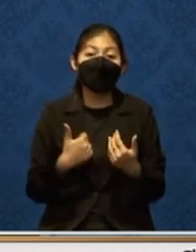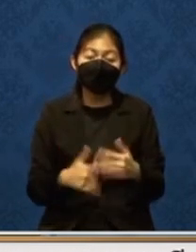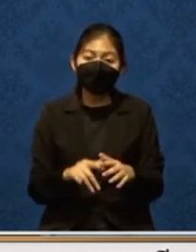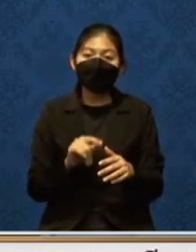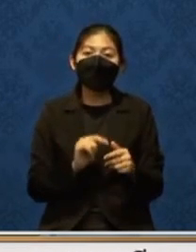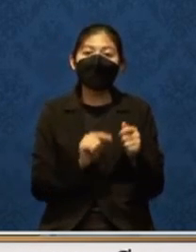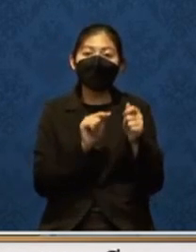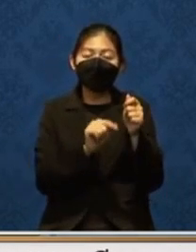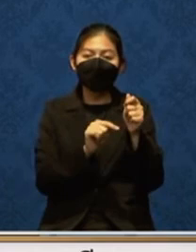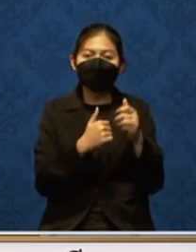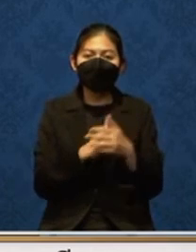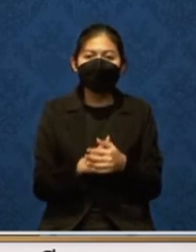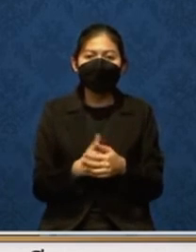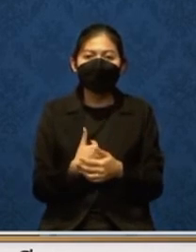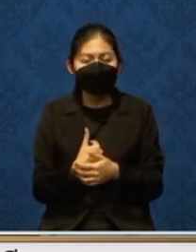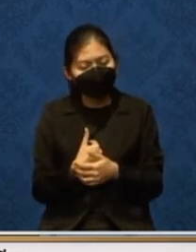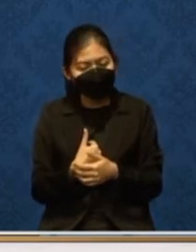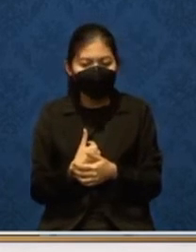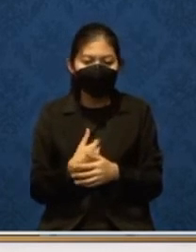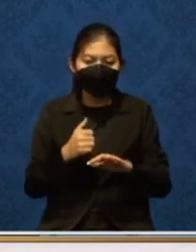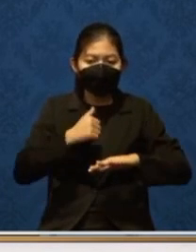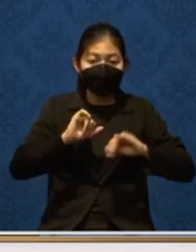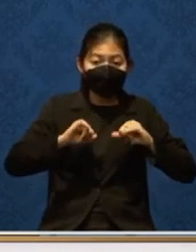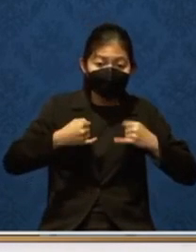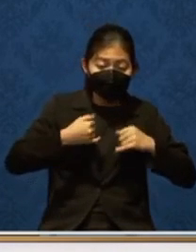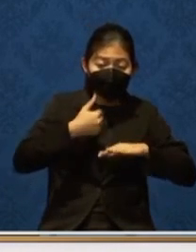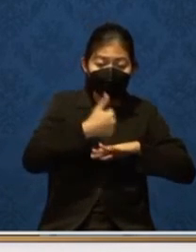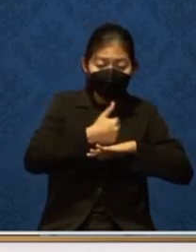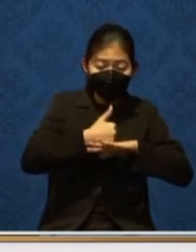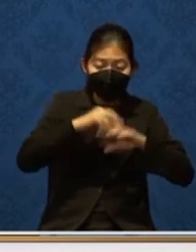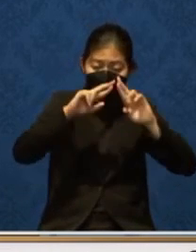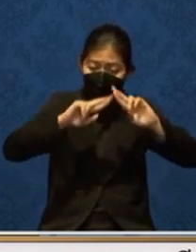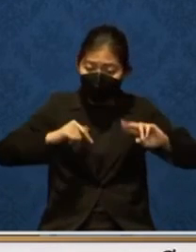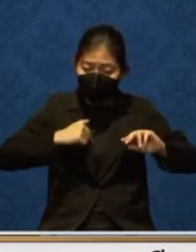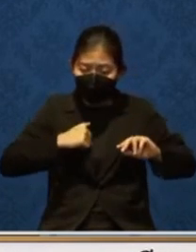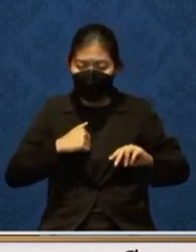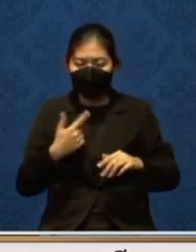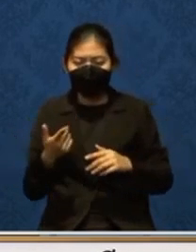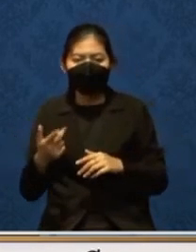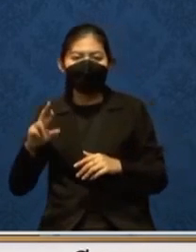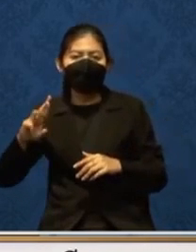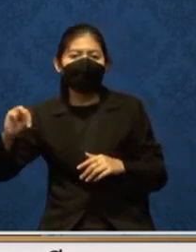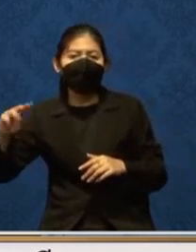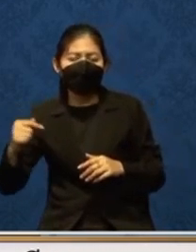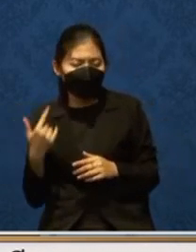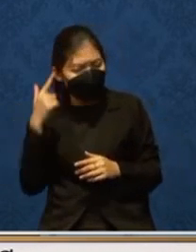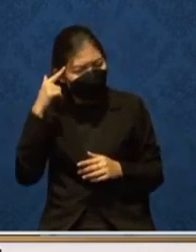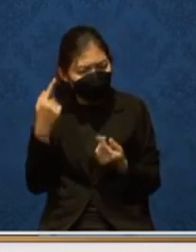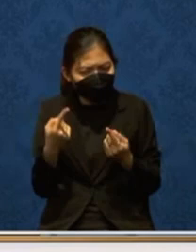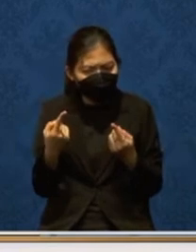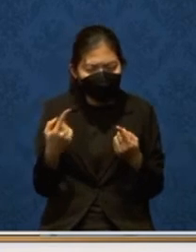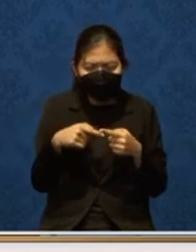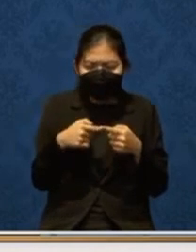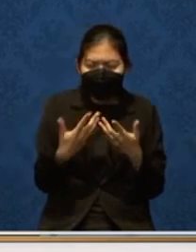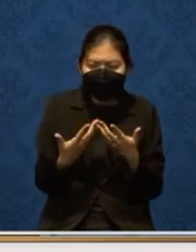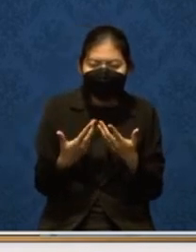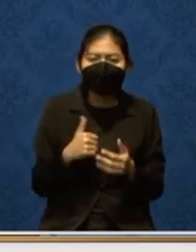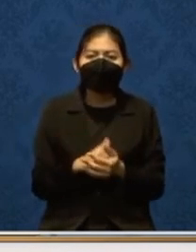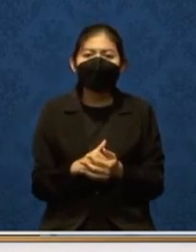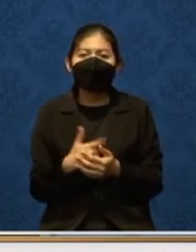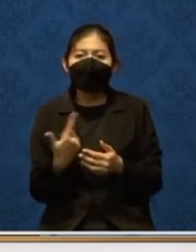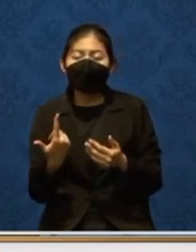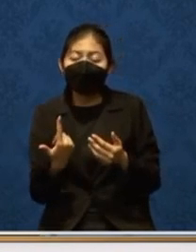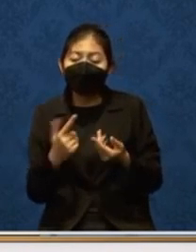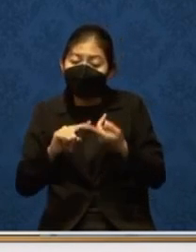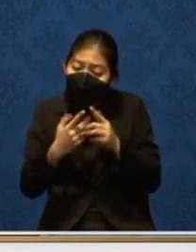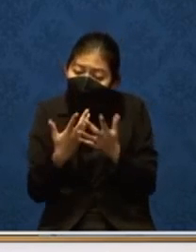ที่เหือนจะมีความสัภัยเม็เจายลูกน้องหออะไรก็มีทราบกับท่รธมตีมีพฤติกรมทเป็นเพีงแค่นอมีนีเพื่ให